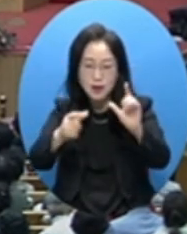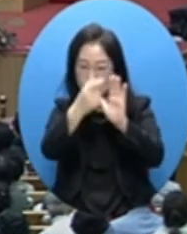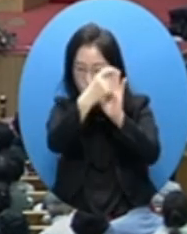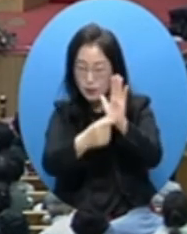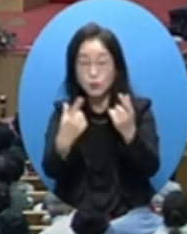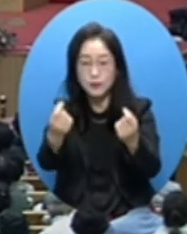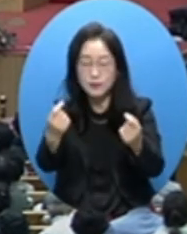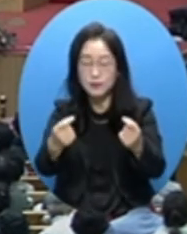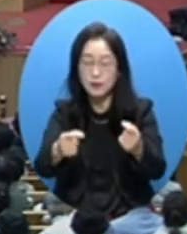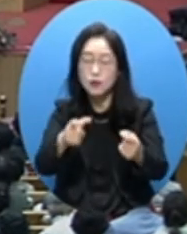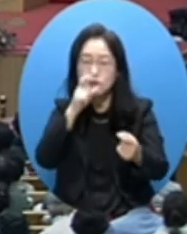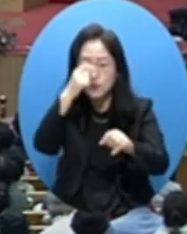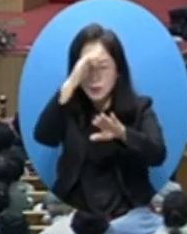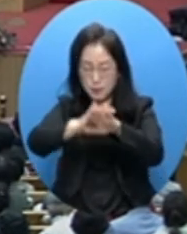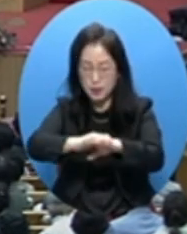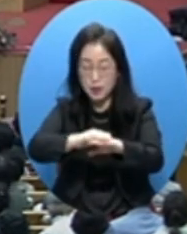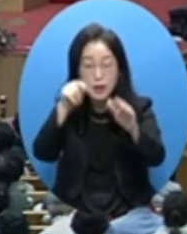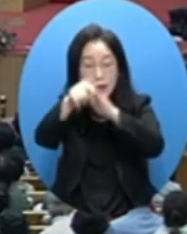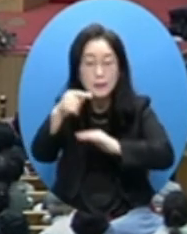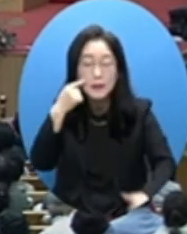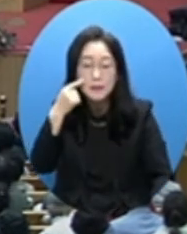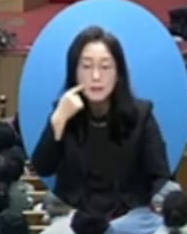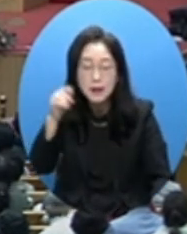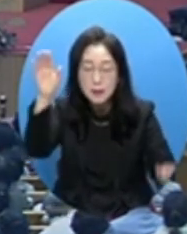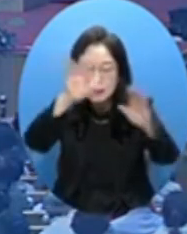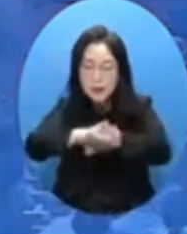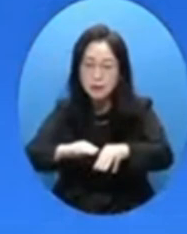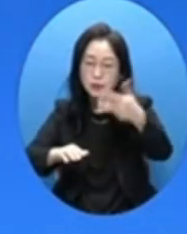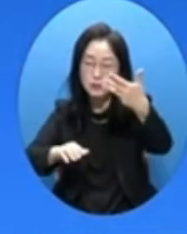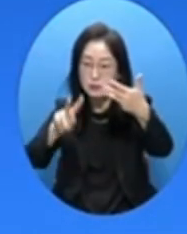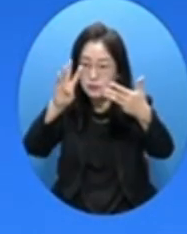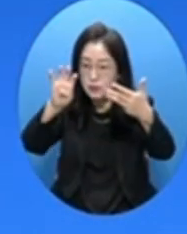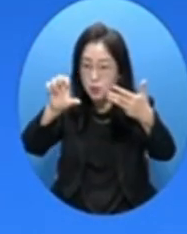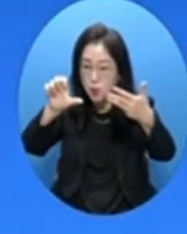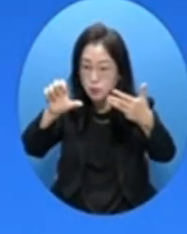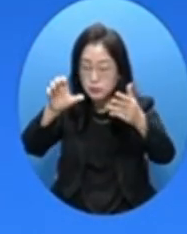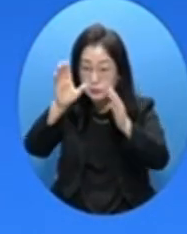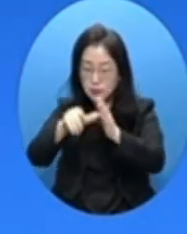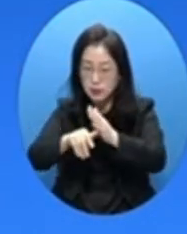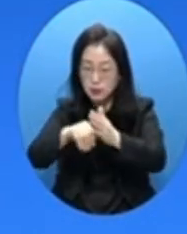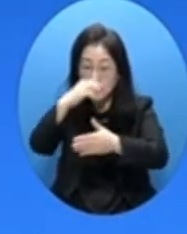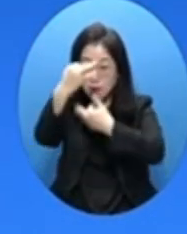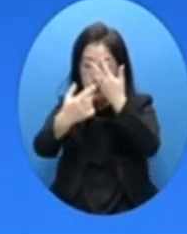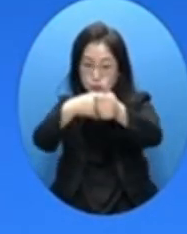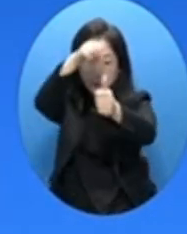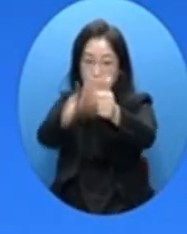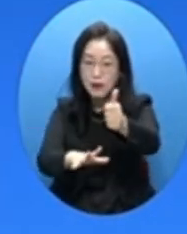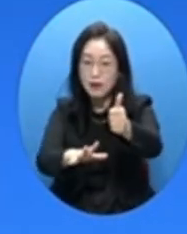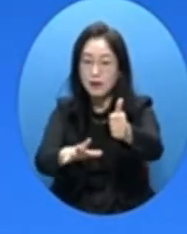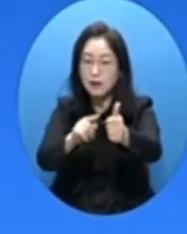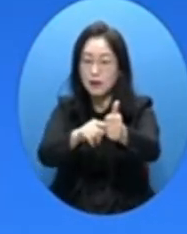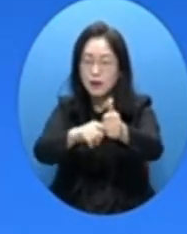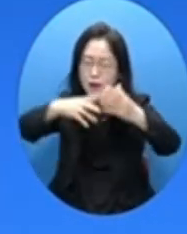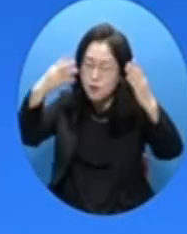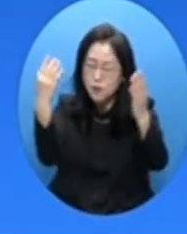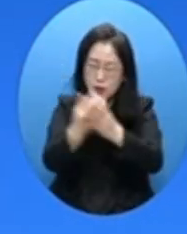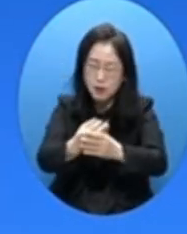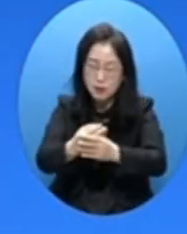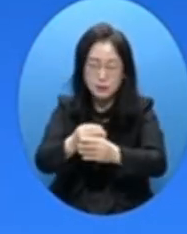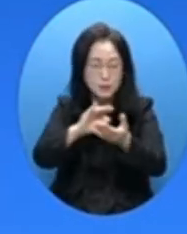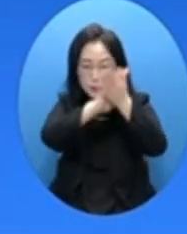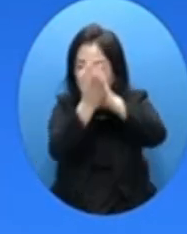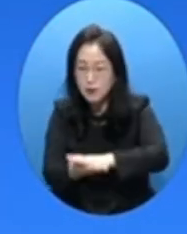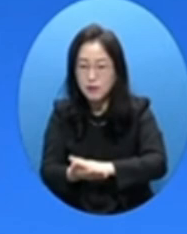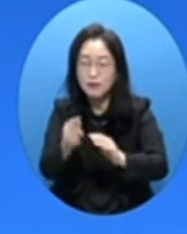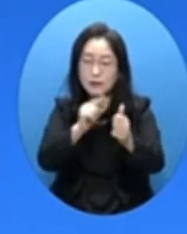곳에 수열전 예배를 드리러 갔습니다 밤 8시 45분 불임했습니다 그날 그의 삶이 완전히 바뀌어졌습니다 성령의